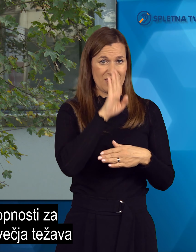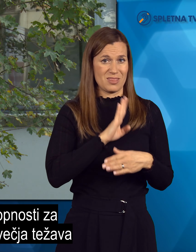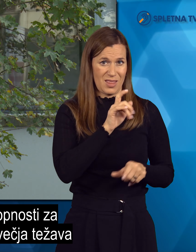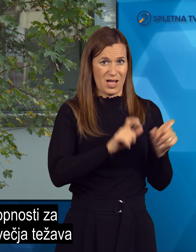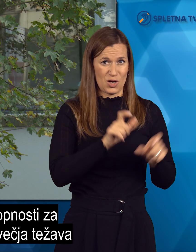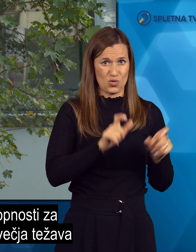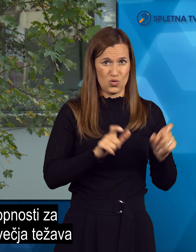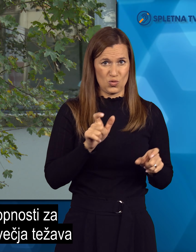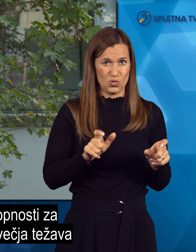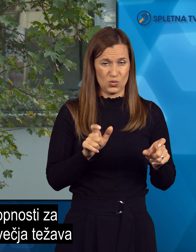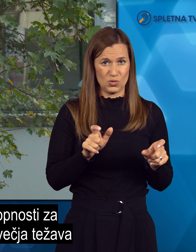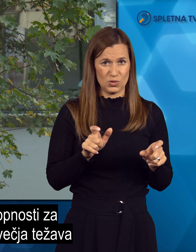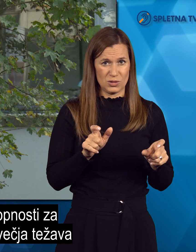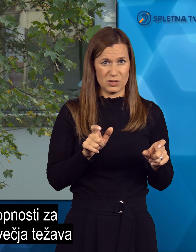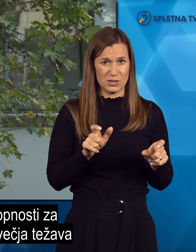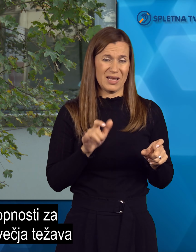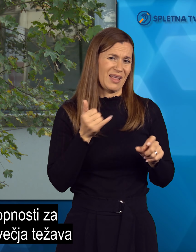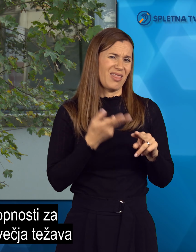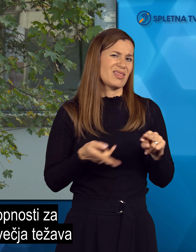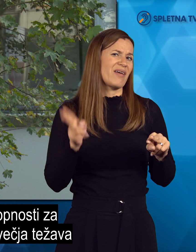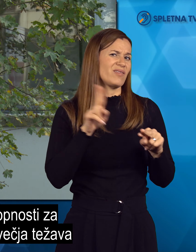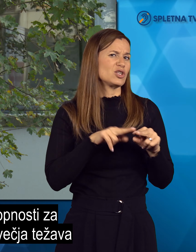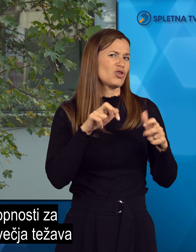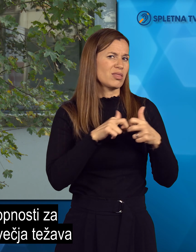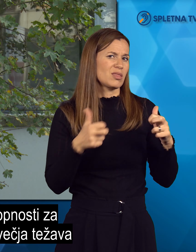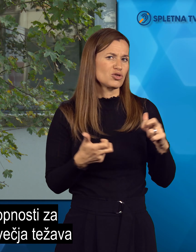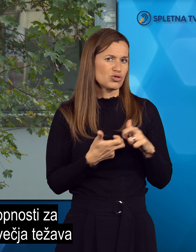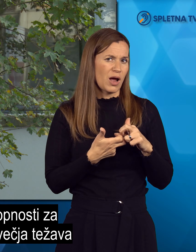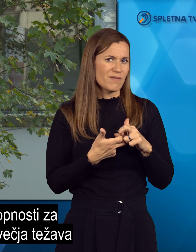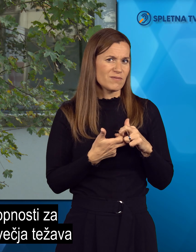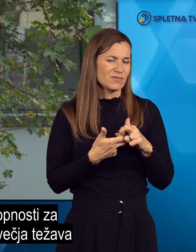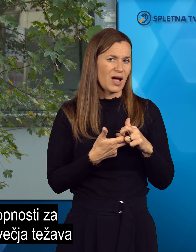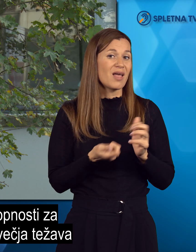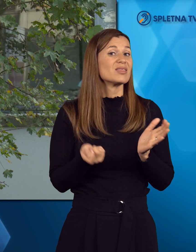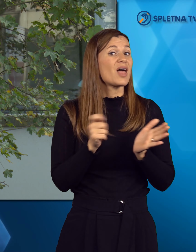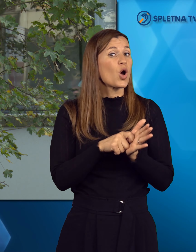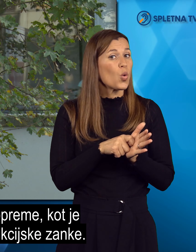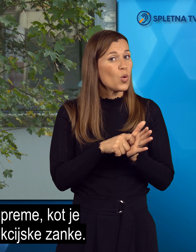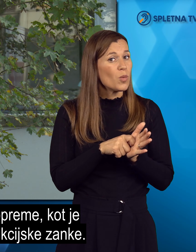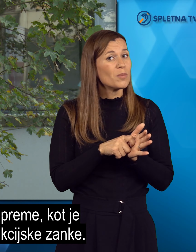Za naglušne je na primer največja